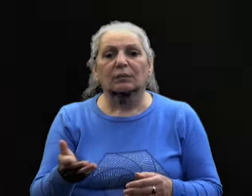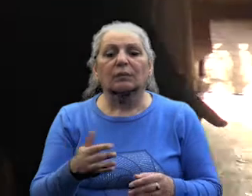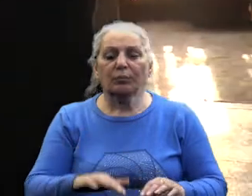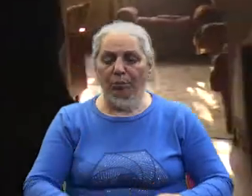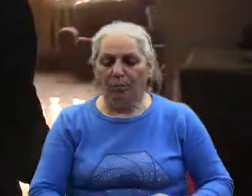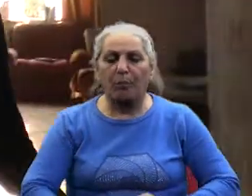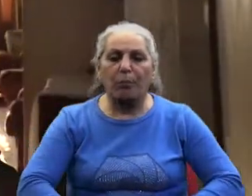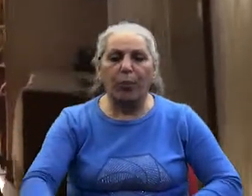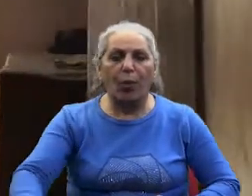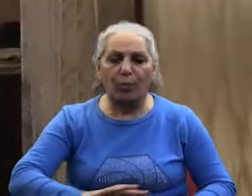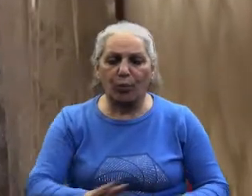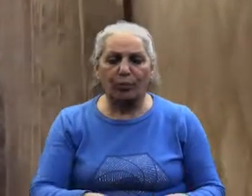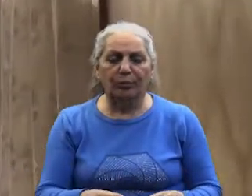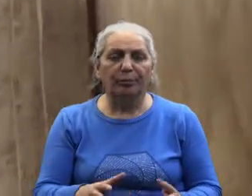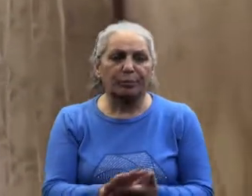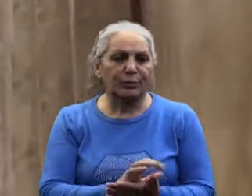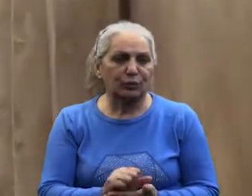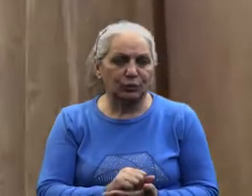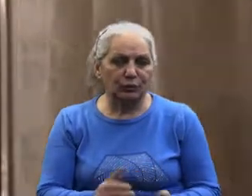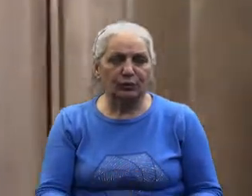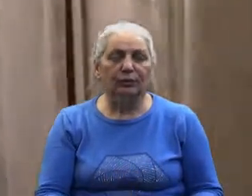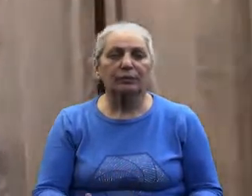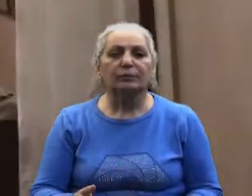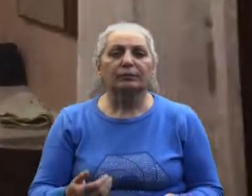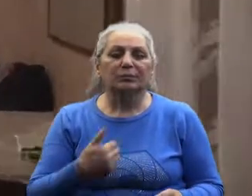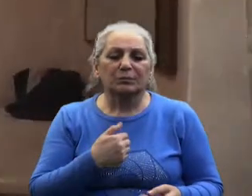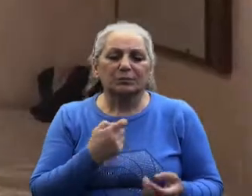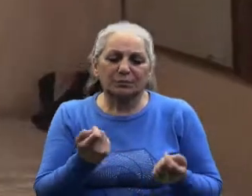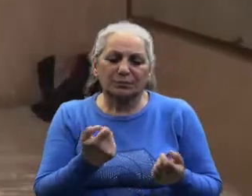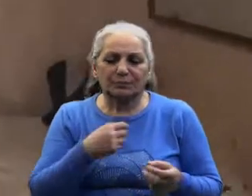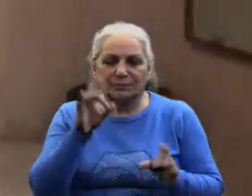փոլերը բավջե քայքայվել, մենք ընդարվոր տան ենք արել։